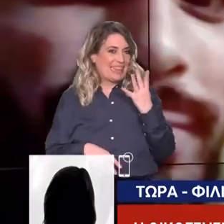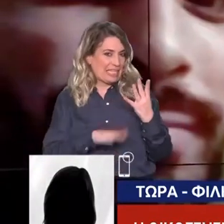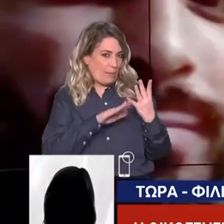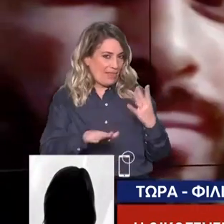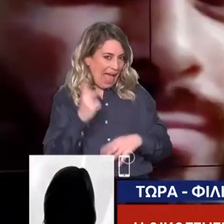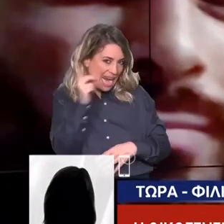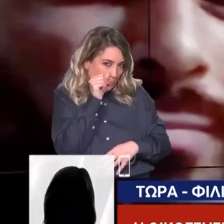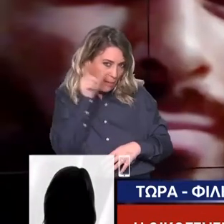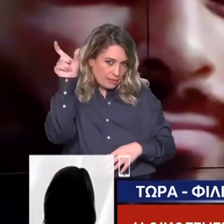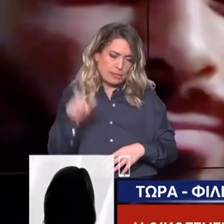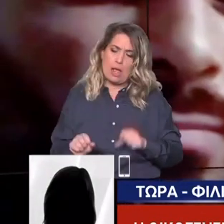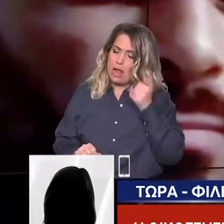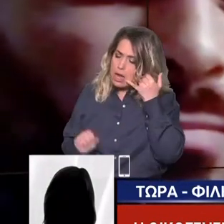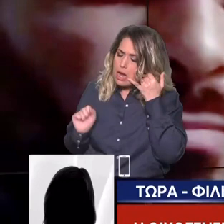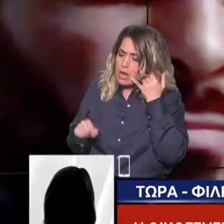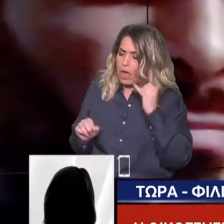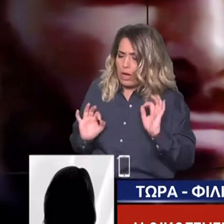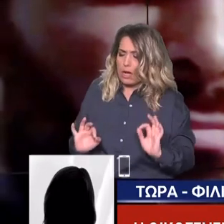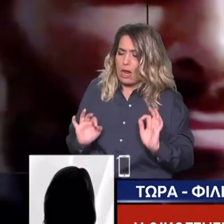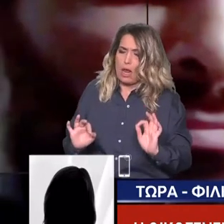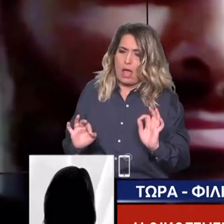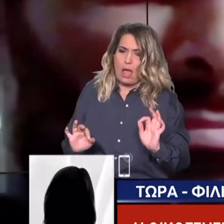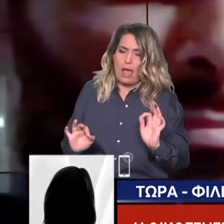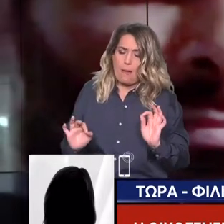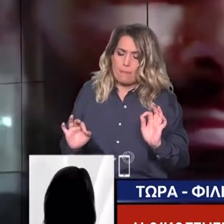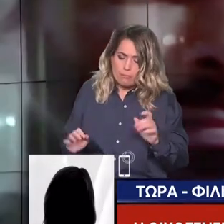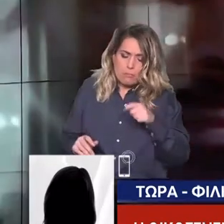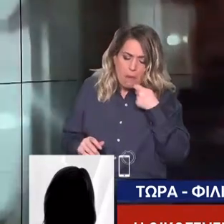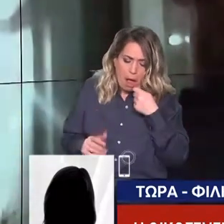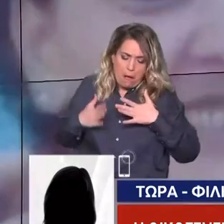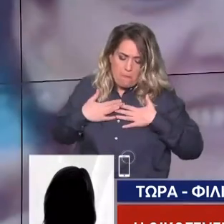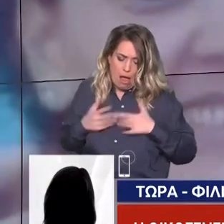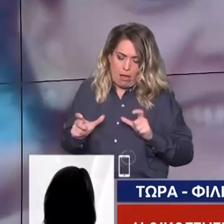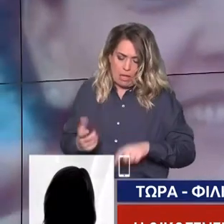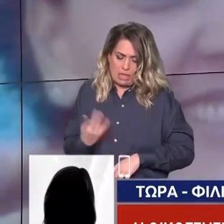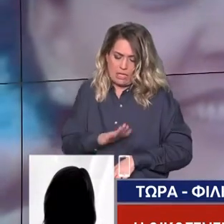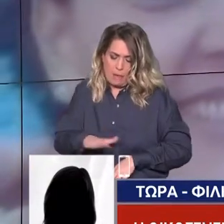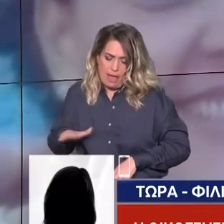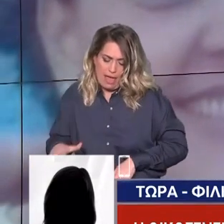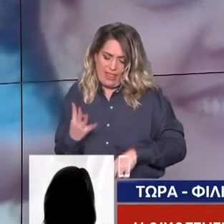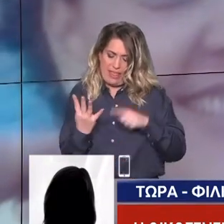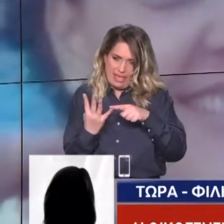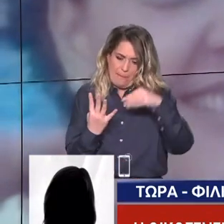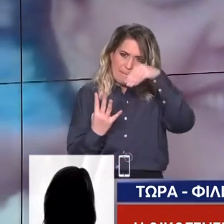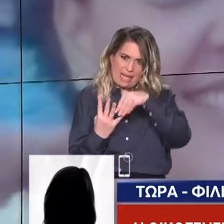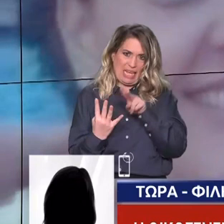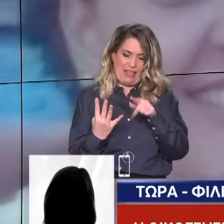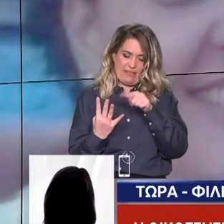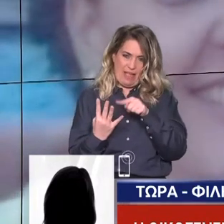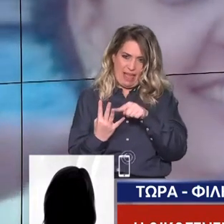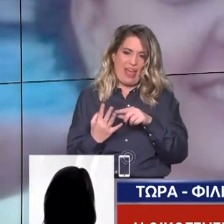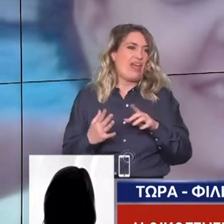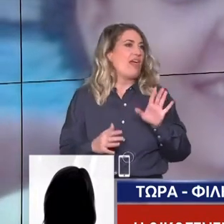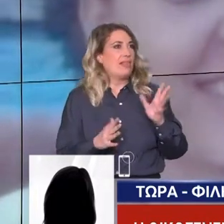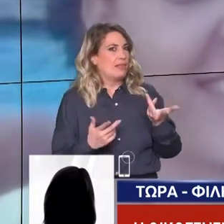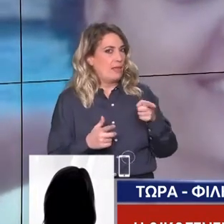Ναι. Ναι, ναι. Τα παιδιά, ο συγκεκριμένος, ο κατηγορούμενος, μεγάλωσε με τη